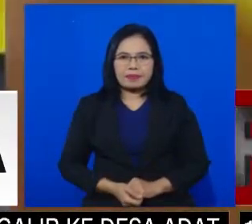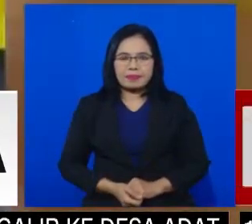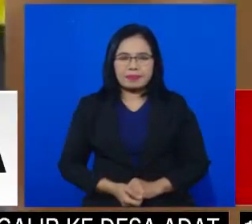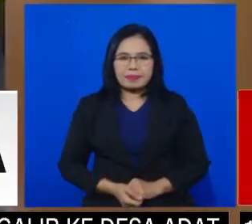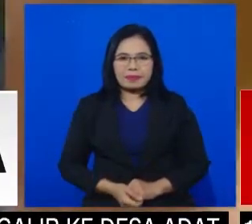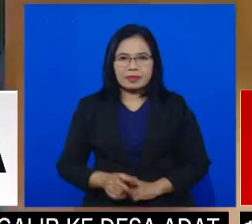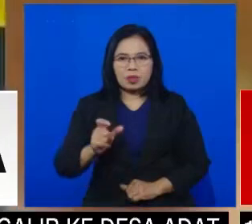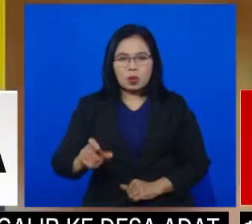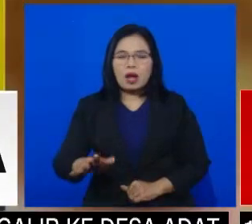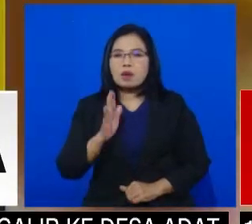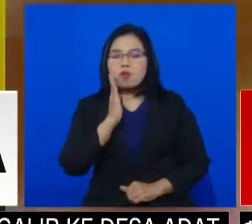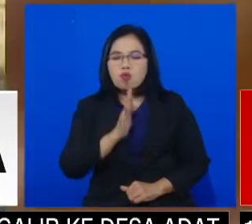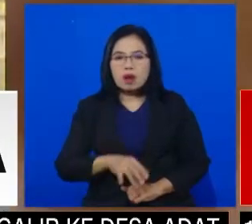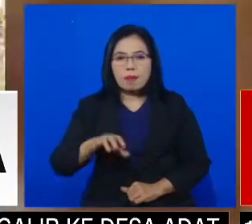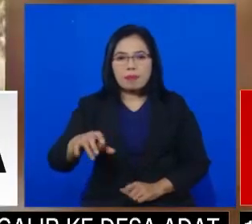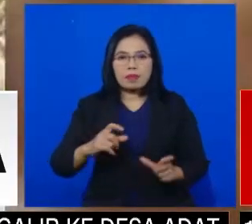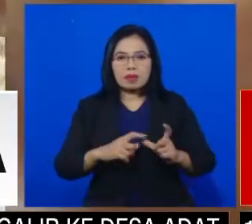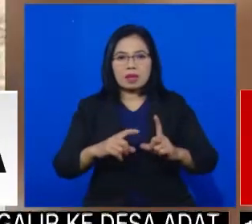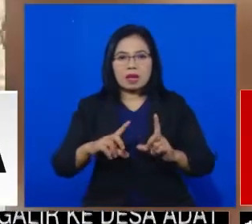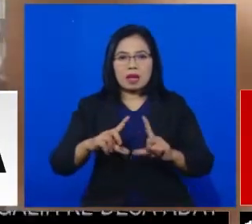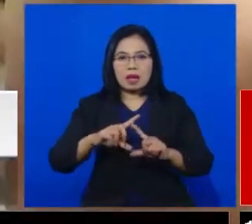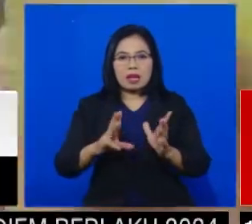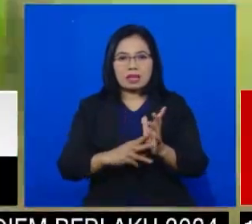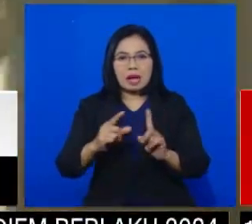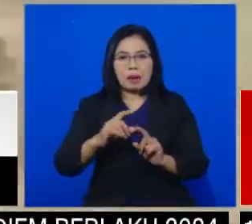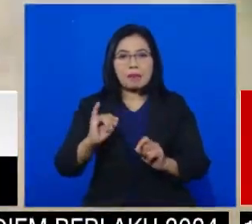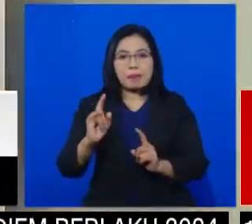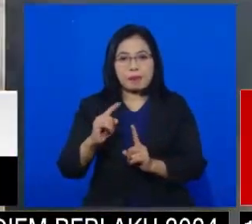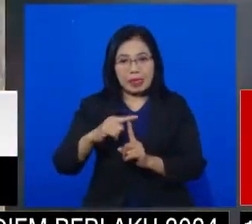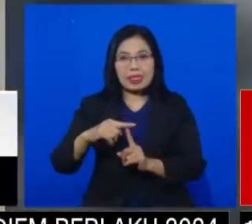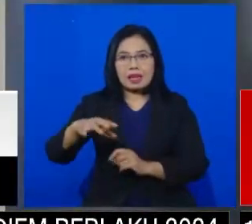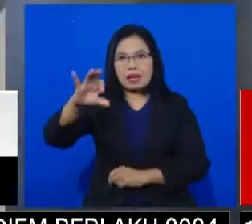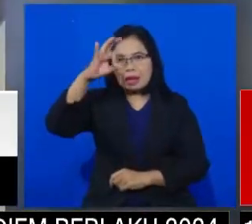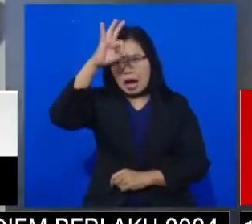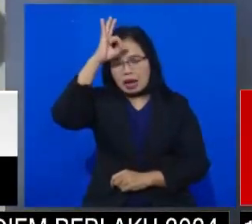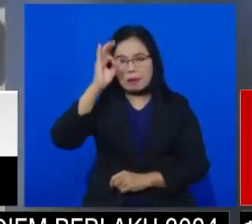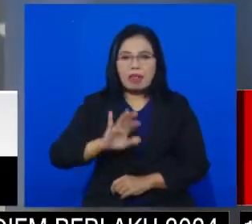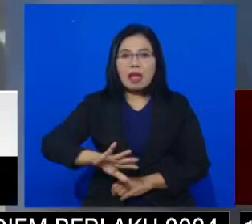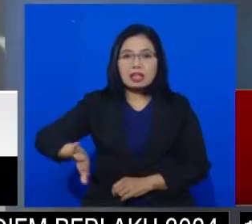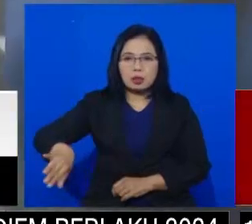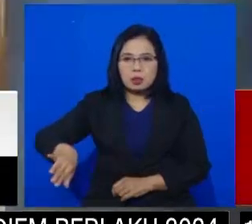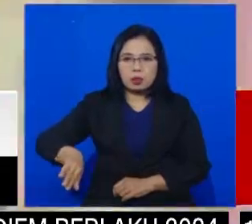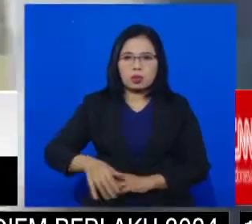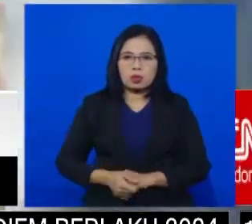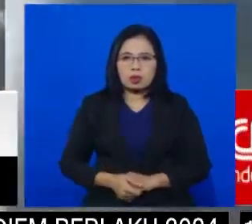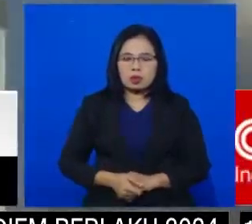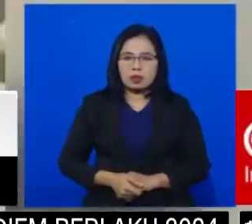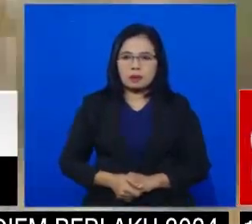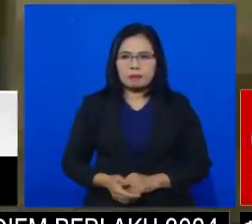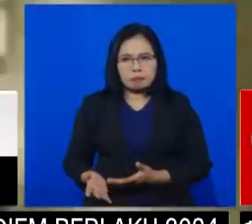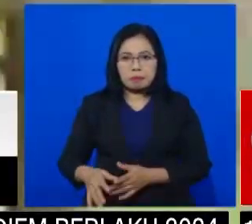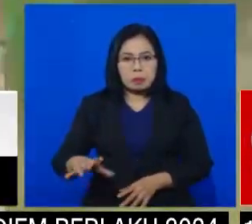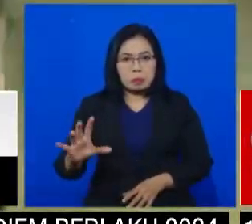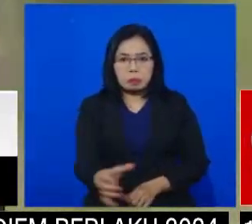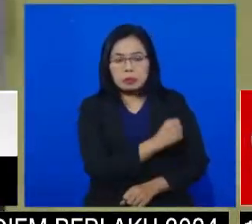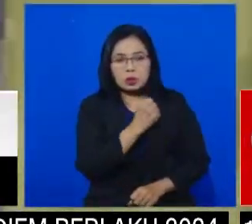Seorang pemuda di Sampit, Kota Waringin Timur, Kalimantan Tengah diringkus sejumlah warga setelah mencuri sepeda motor pada Minggu pagi. Menurut warga,